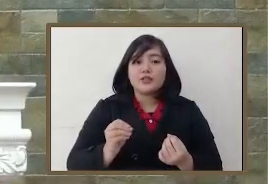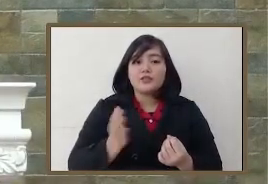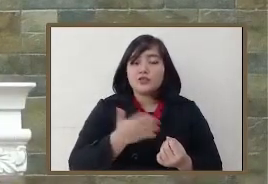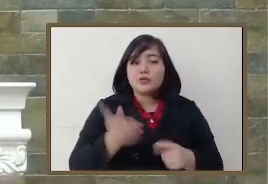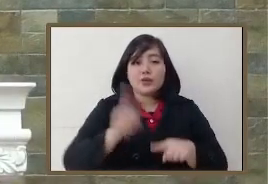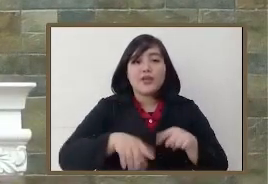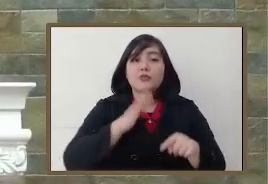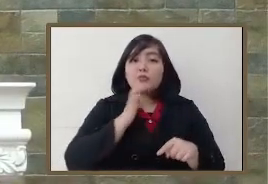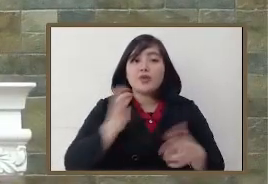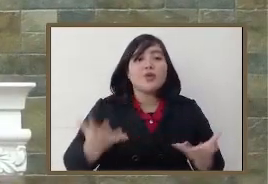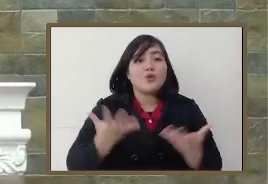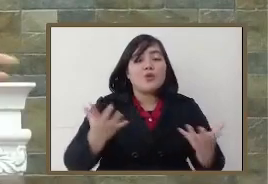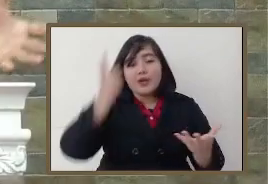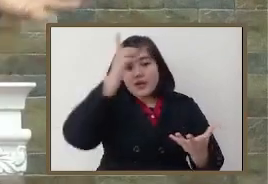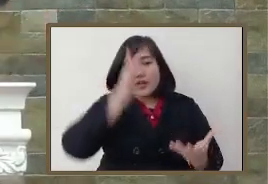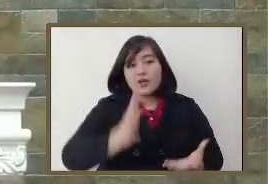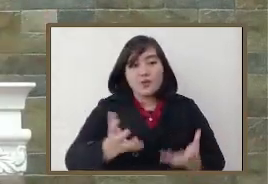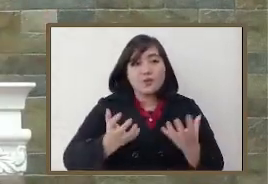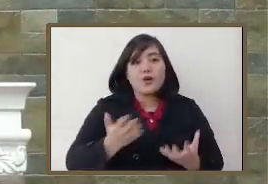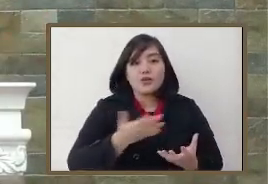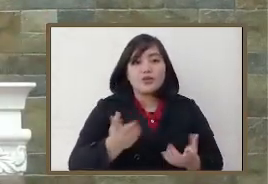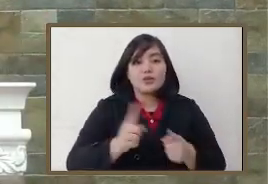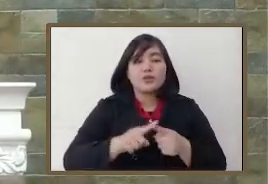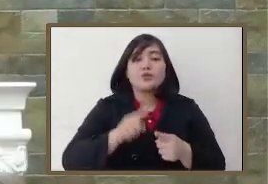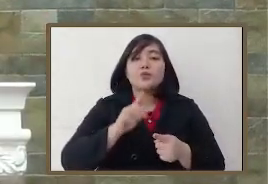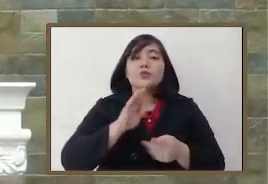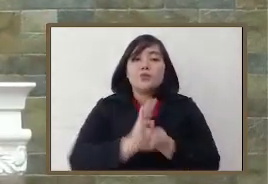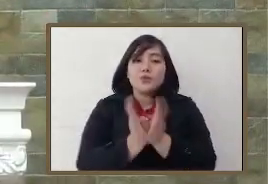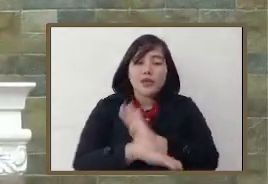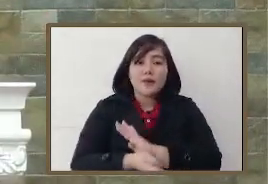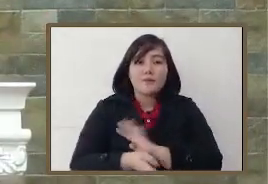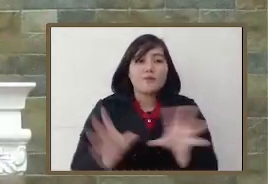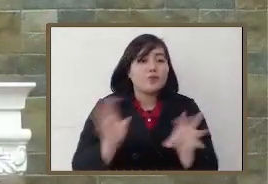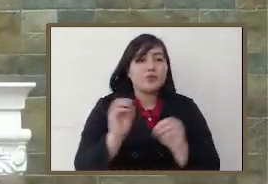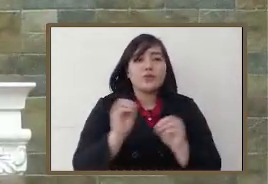without abounding in knowledge.